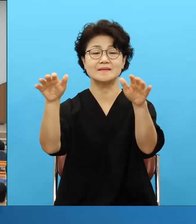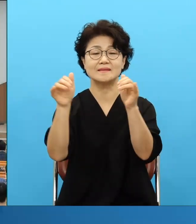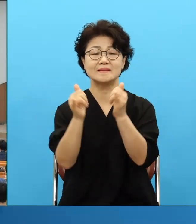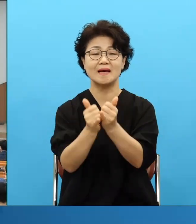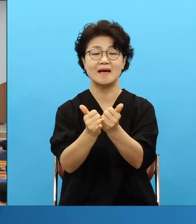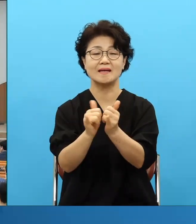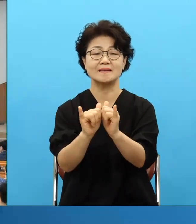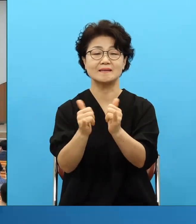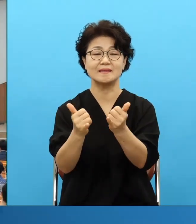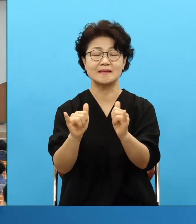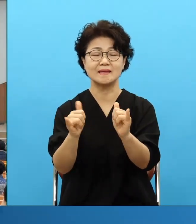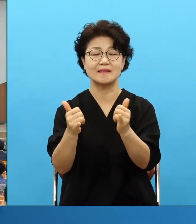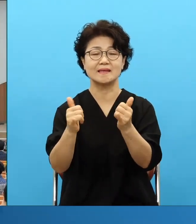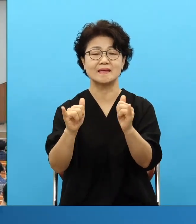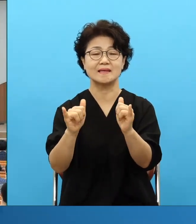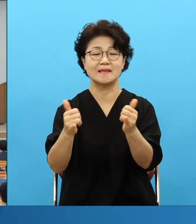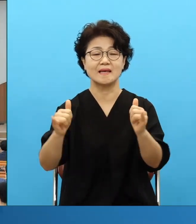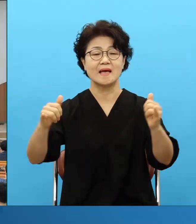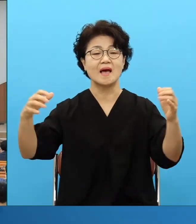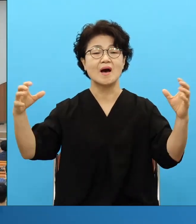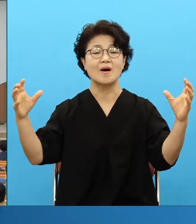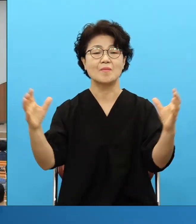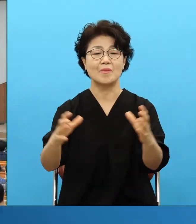흩어진 자들이